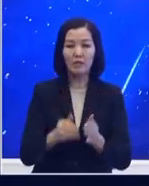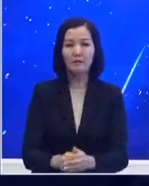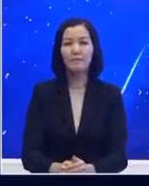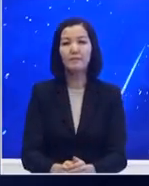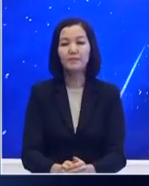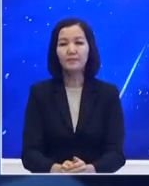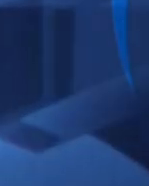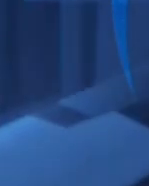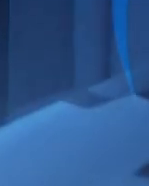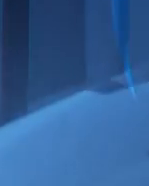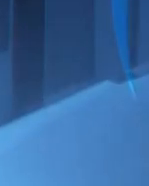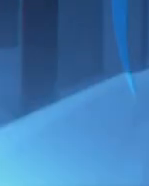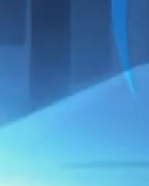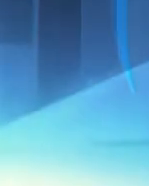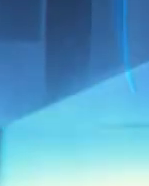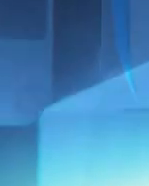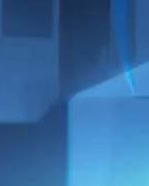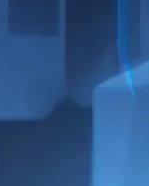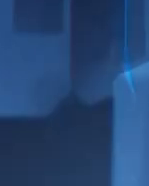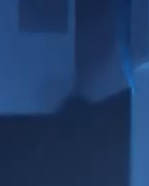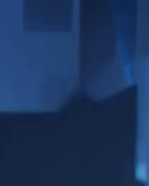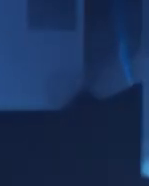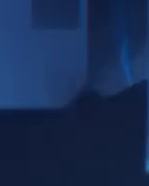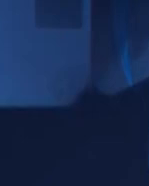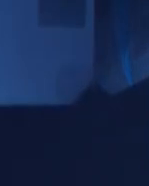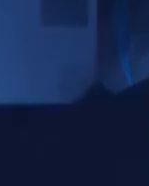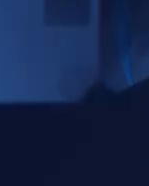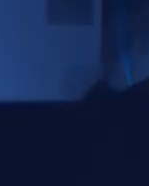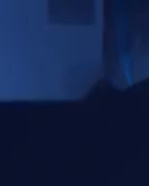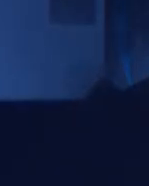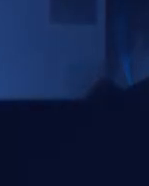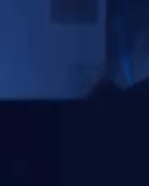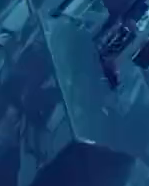Мадина Берқызы, Ғабит Қабдырахман, Ержан Дүйсен, Жетісу телеарнасы.